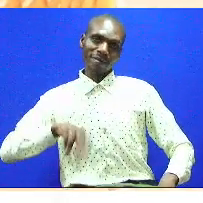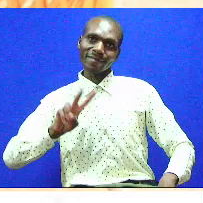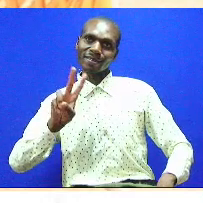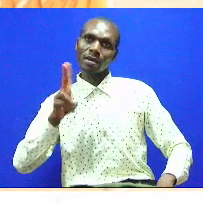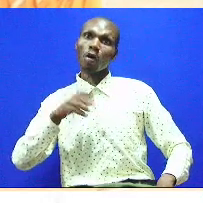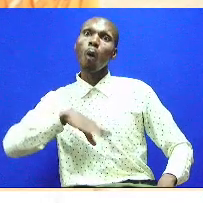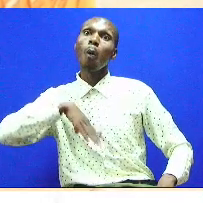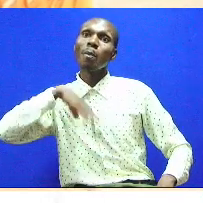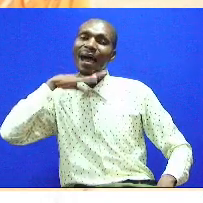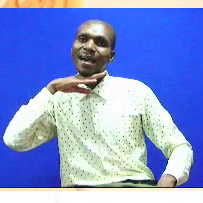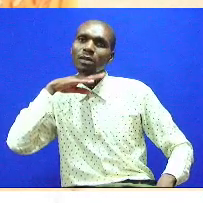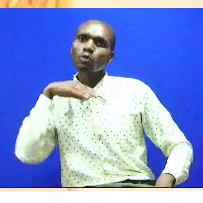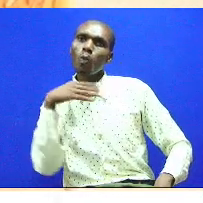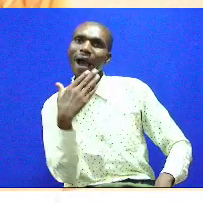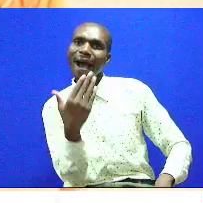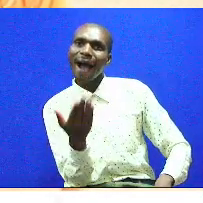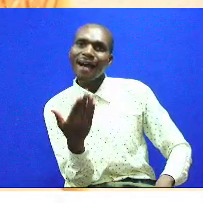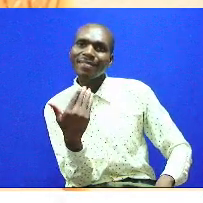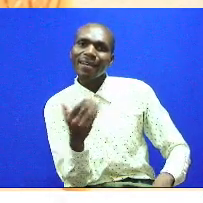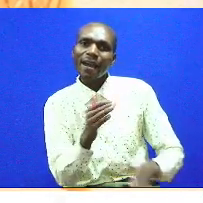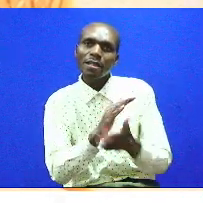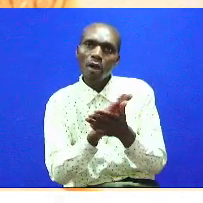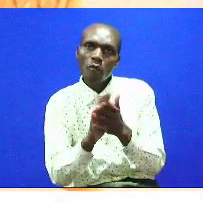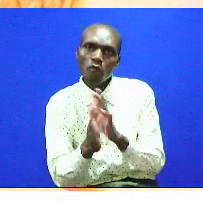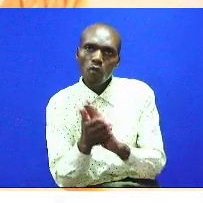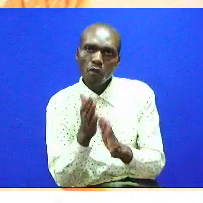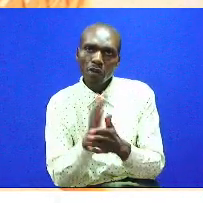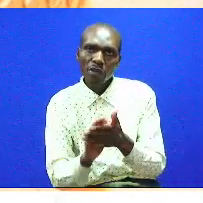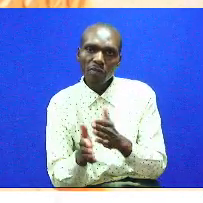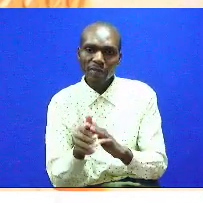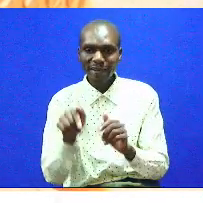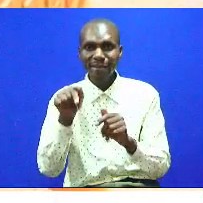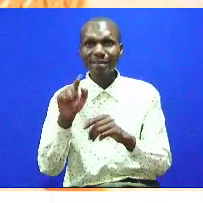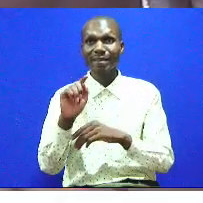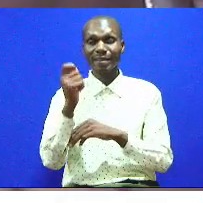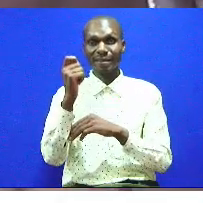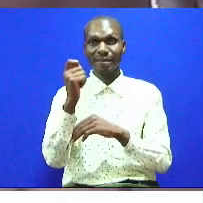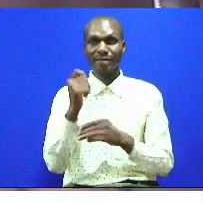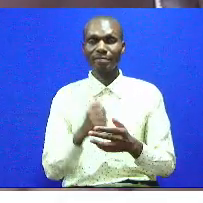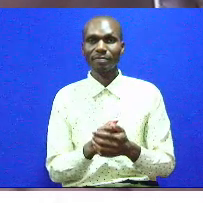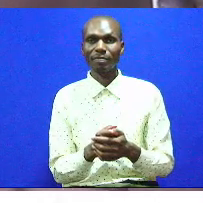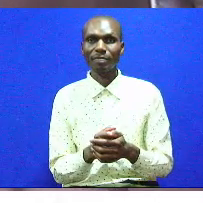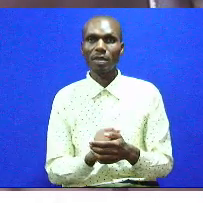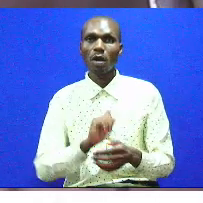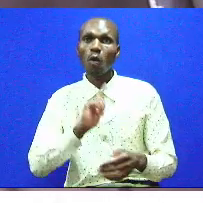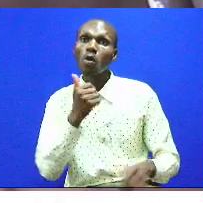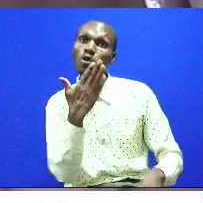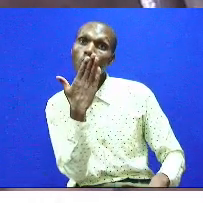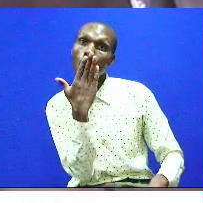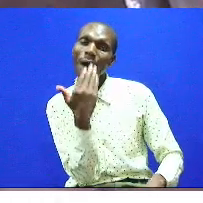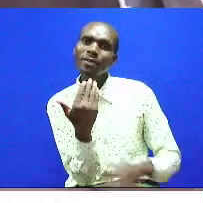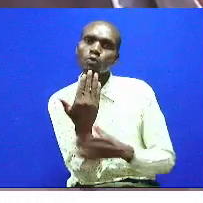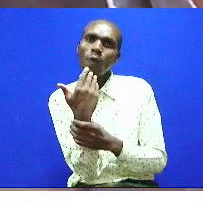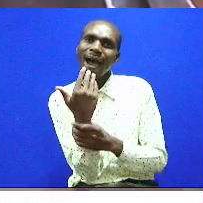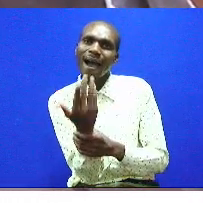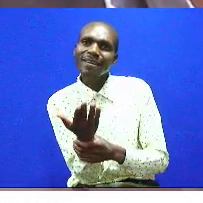mugima Mwanyagetinge si yabeta ege kogera niko twinyuye obororo tuwa